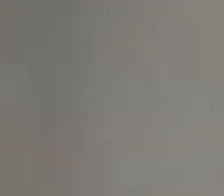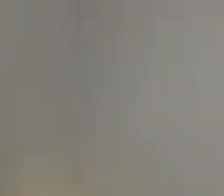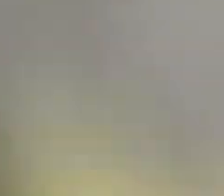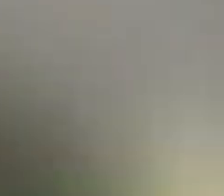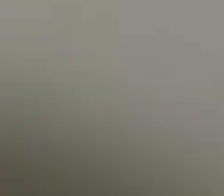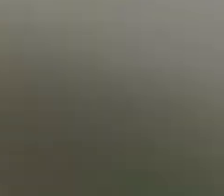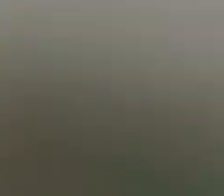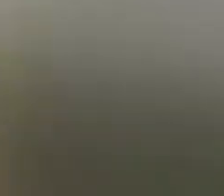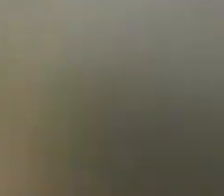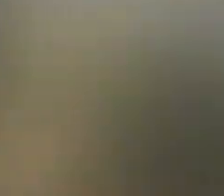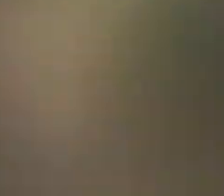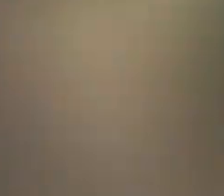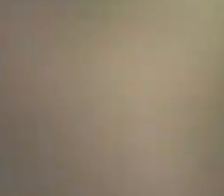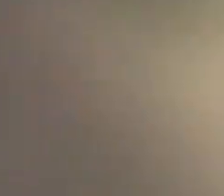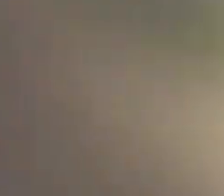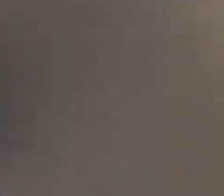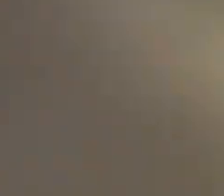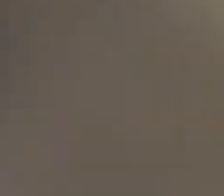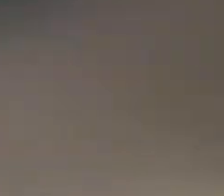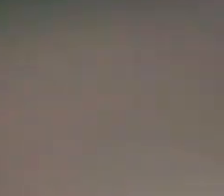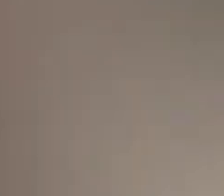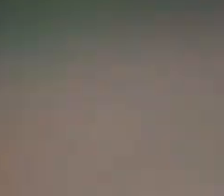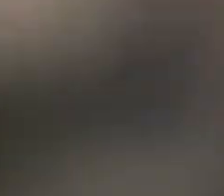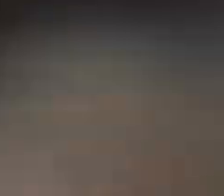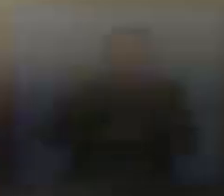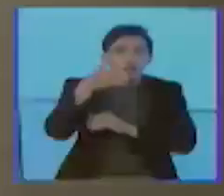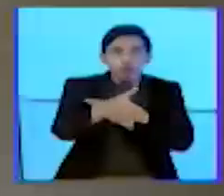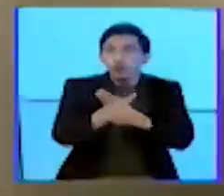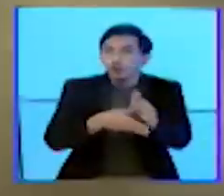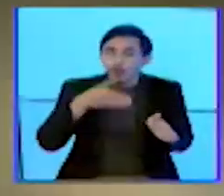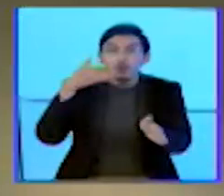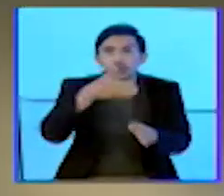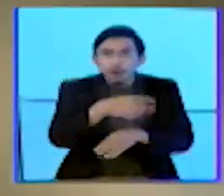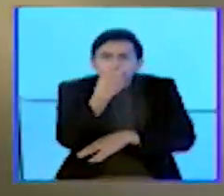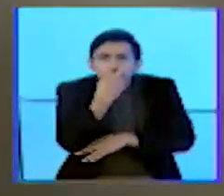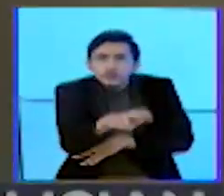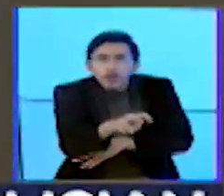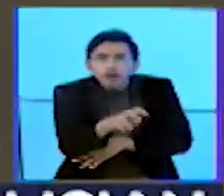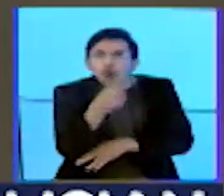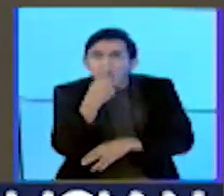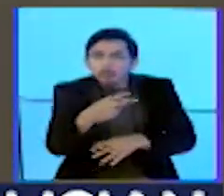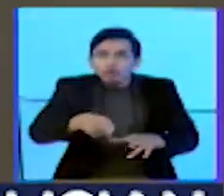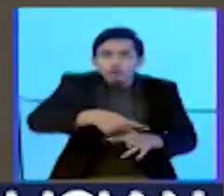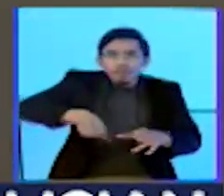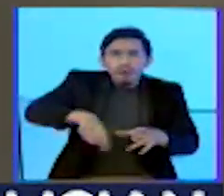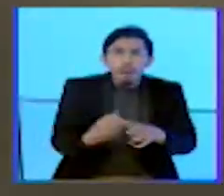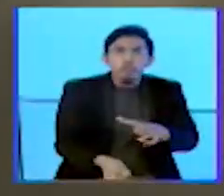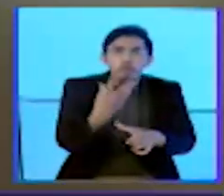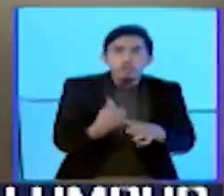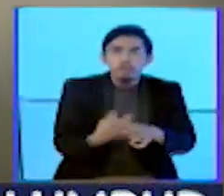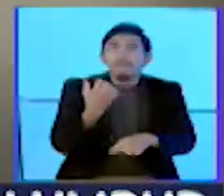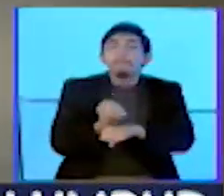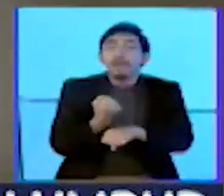geologi juga Pemerintah Kota Bekasi telah mendatangi lokasi semburan untuk melakukan pemeriksaan dan saat ini lubang semburan